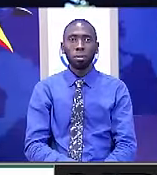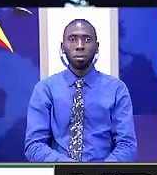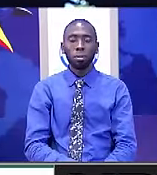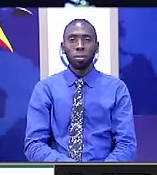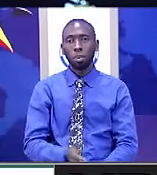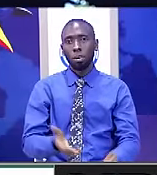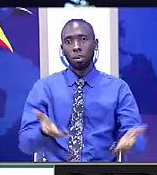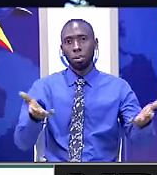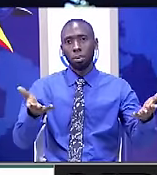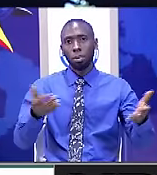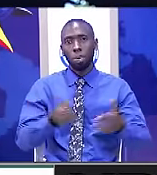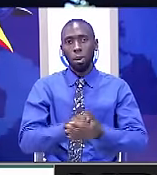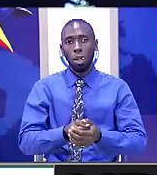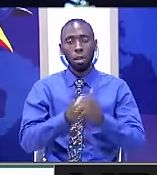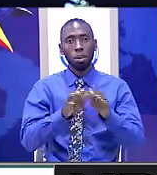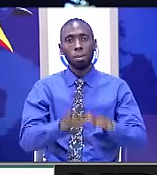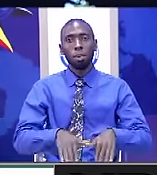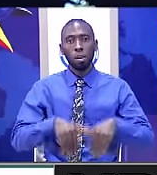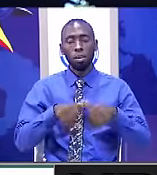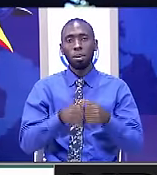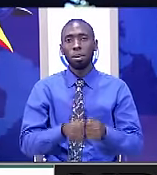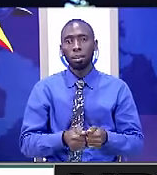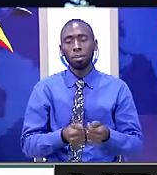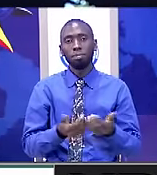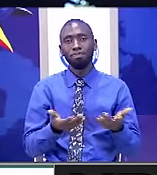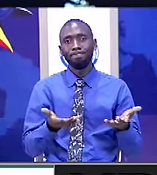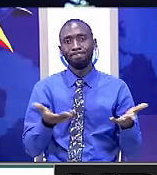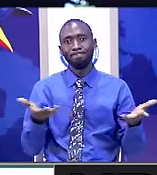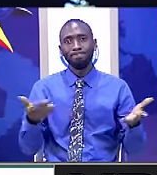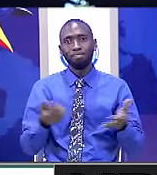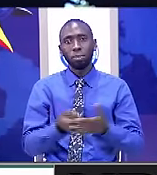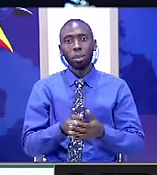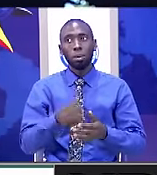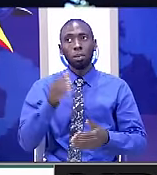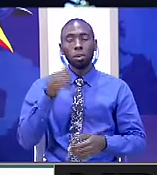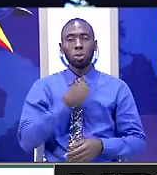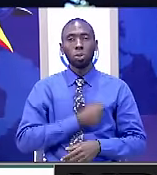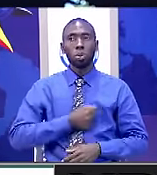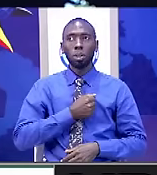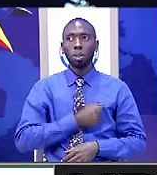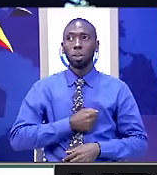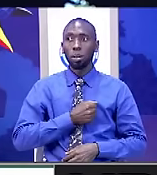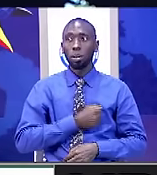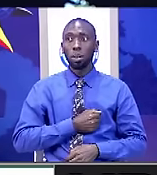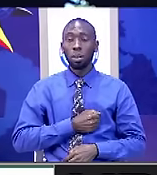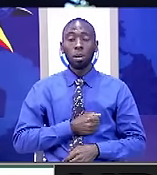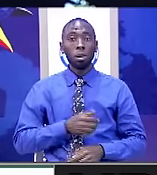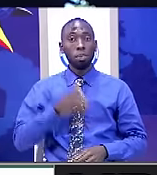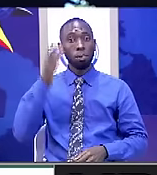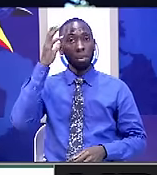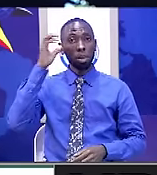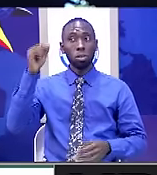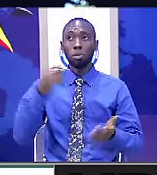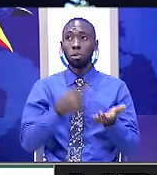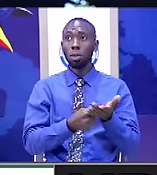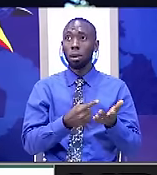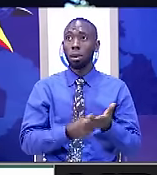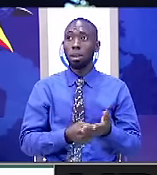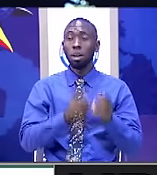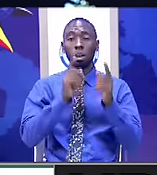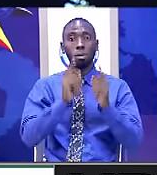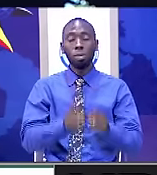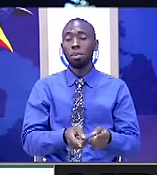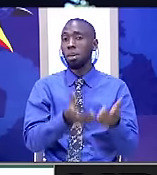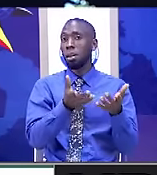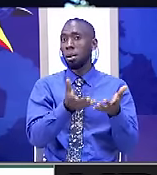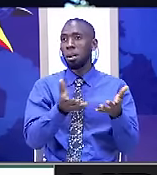Embeera bwetyo bweri ku parliament mu kiseera kino omukulembeze w'eggwanga musonyi mukatono omukulembeze w'eggwanga atuuse